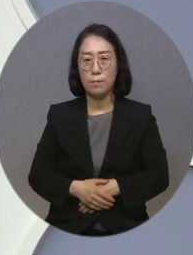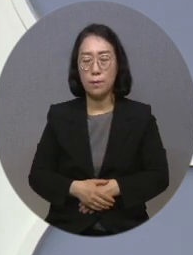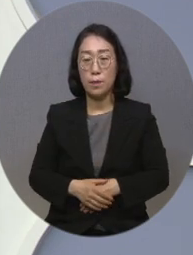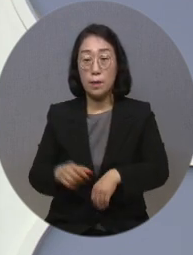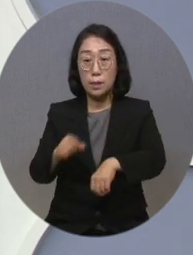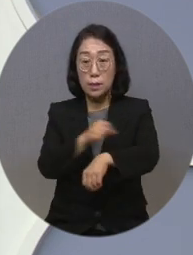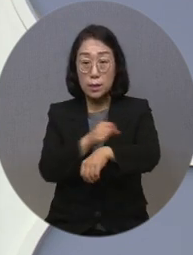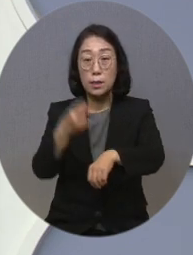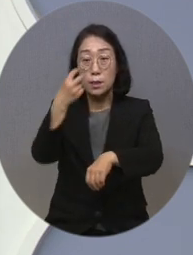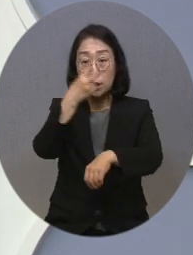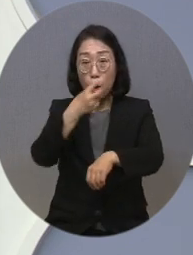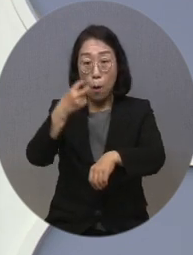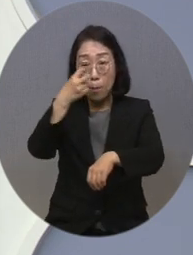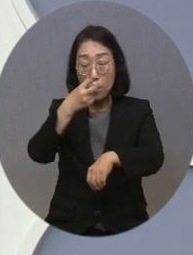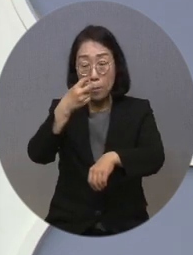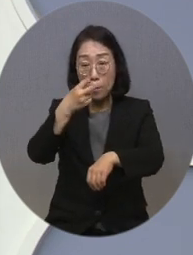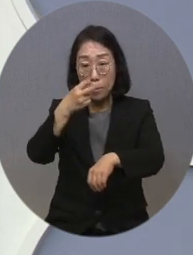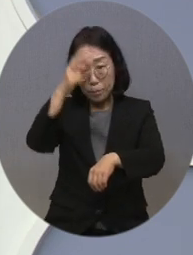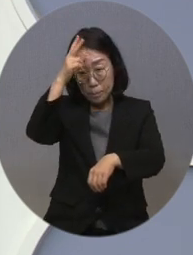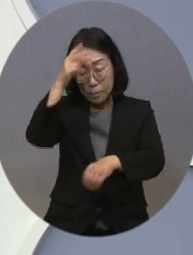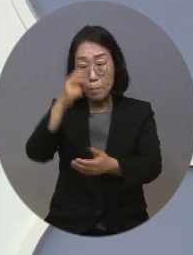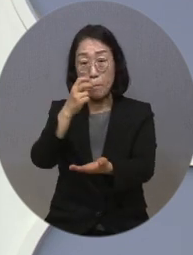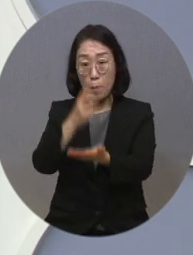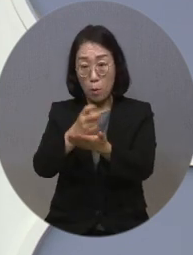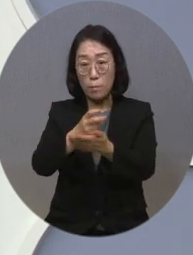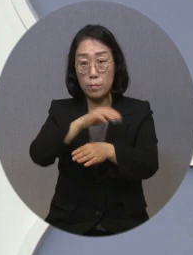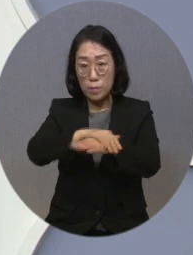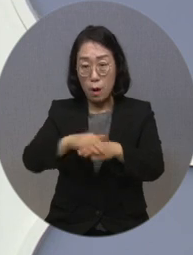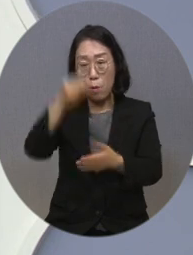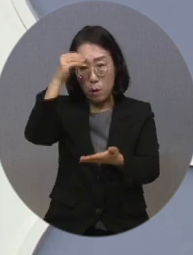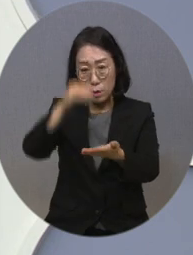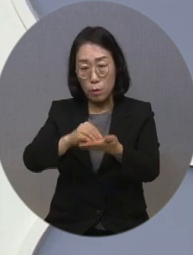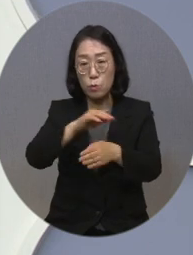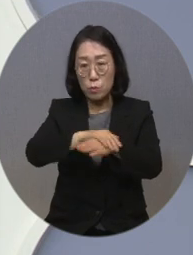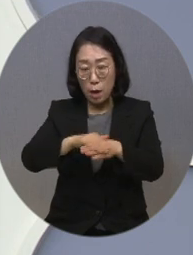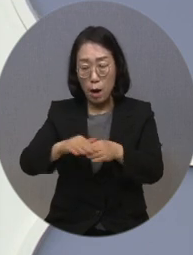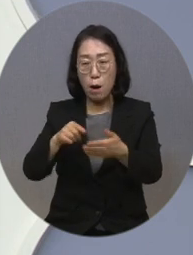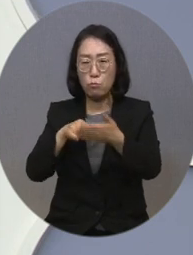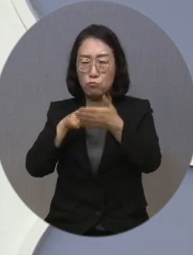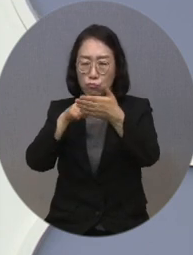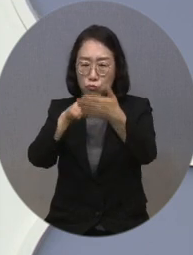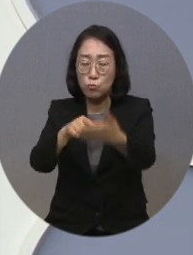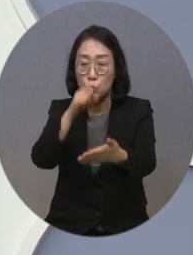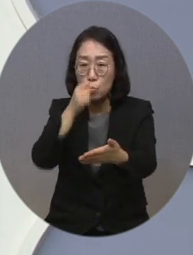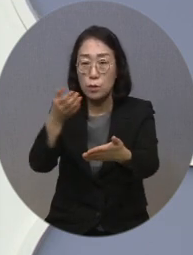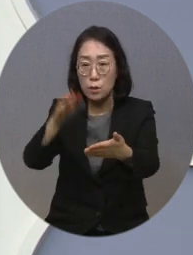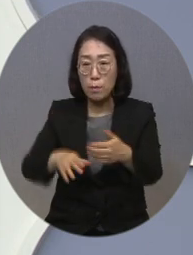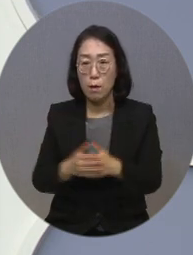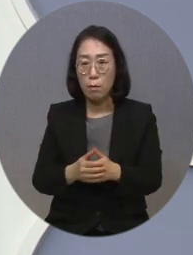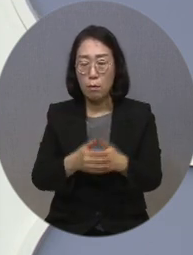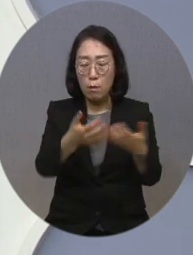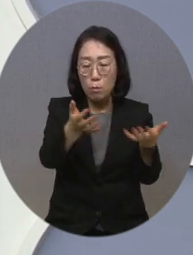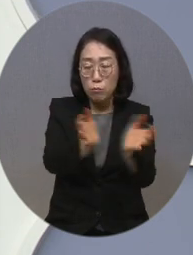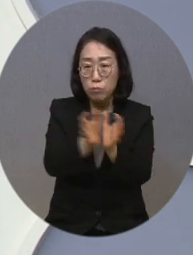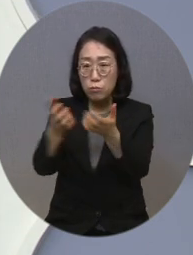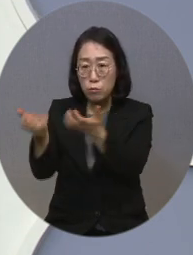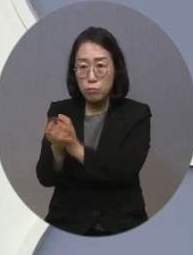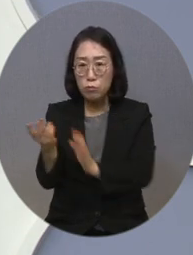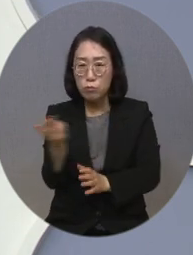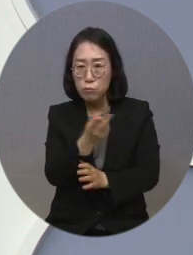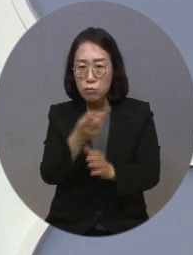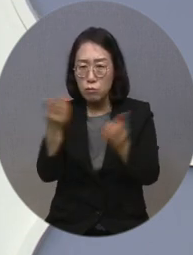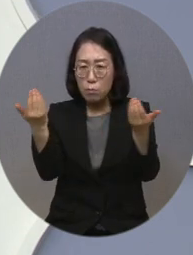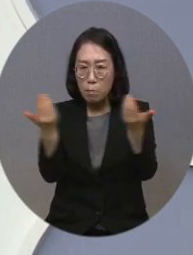특검법이 저 원래대로 좀 진행이 됐으면 좋겠는데 지금 그게 여야의 지금 구조로 봐서 잘